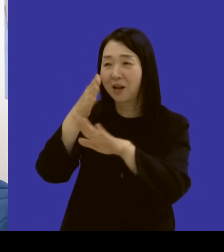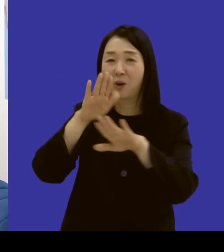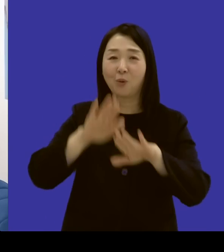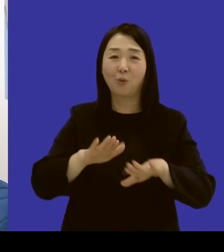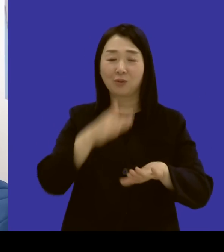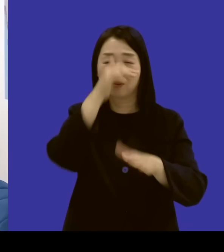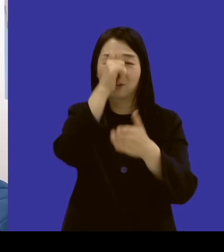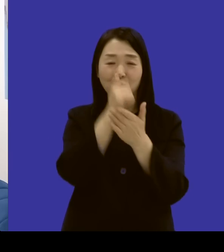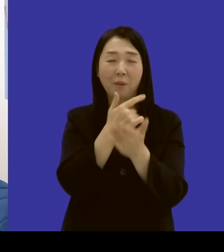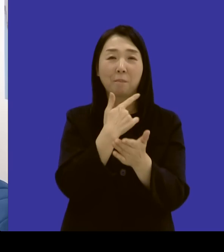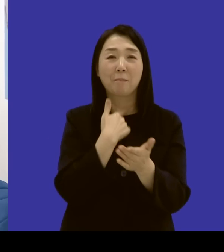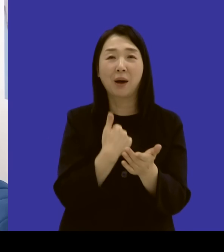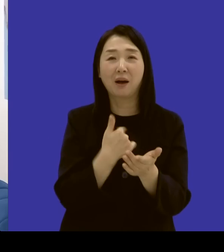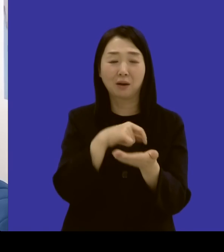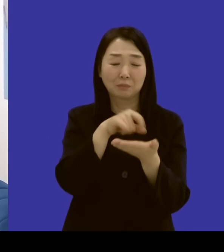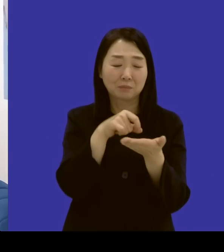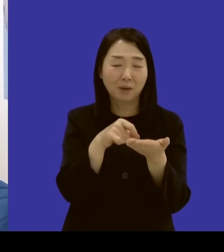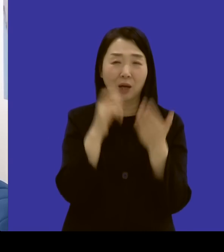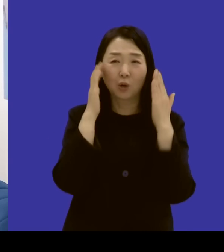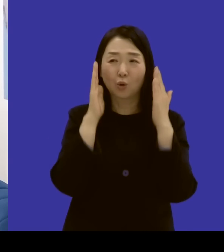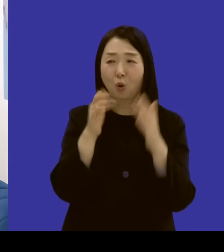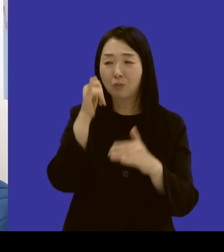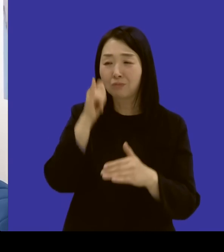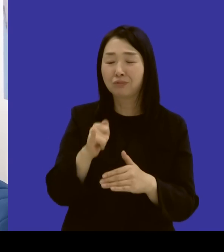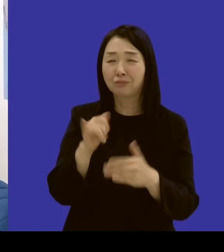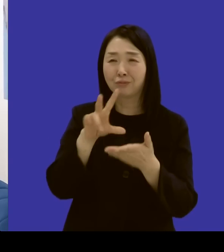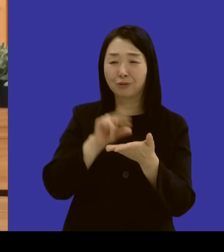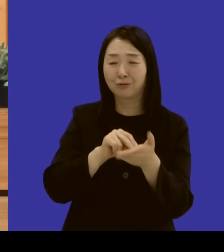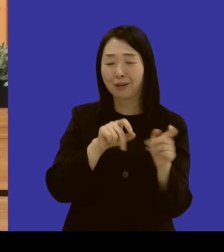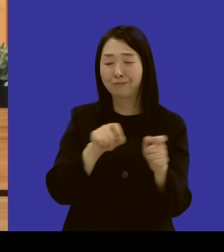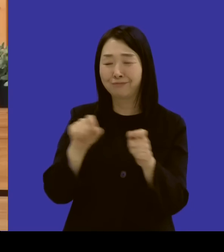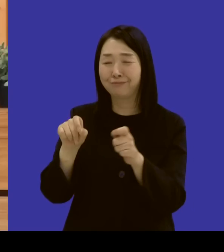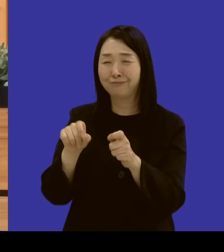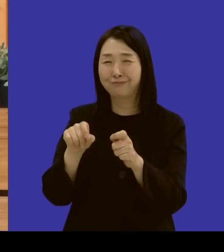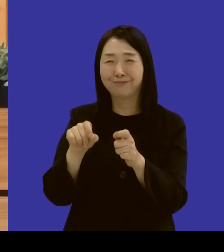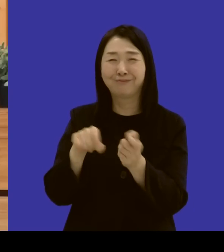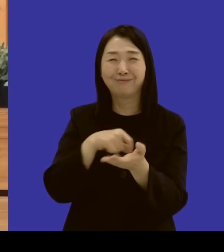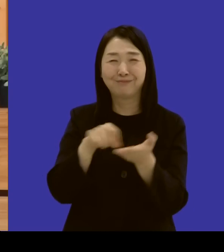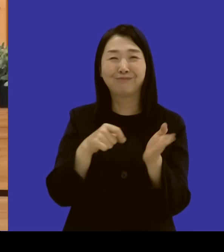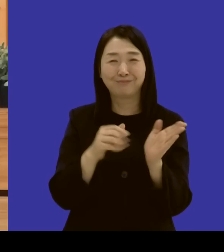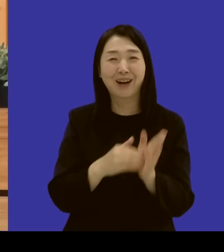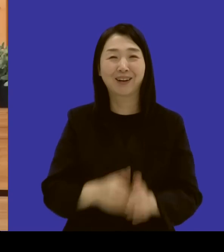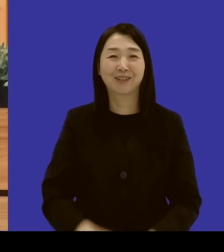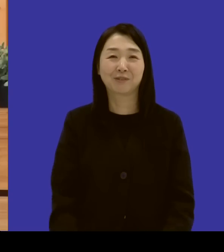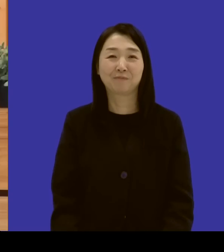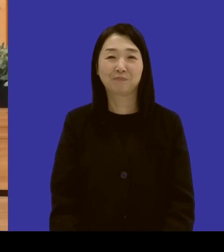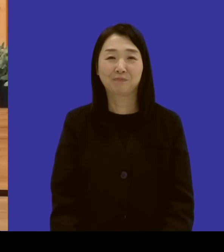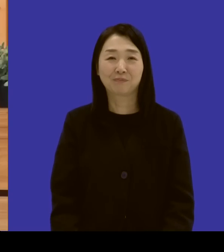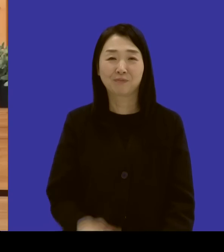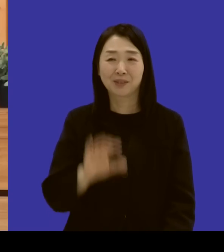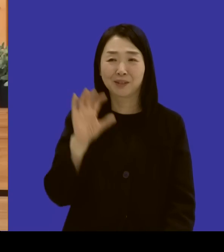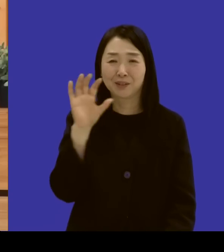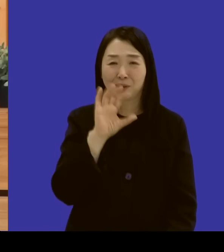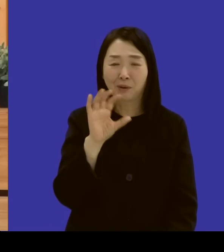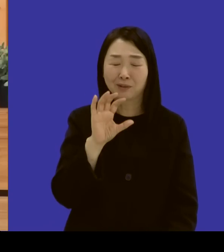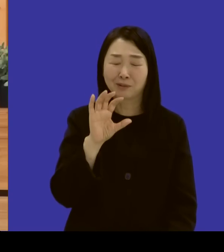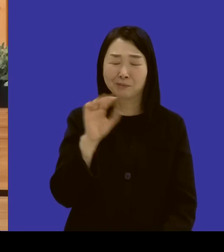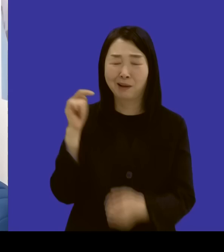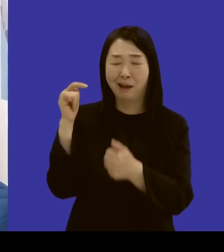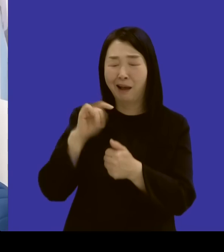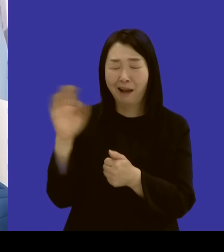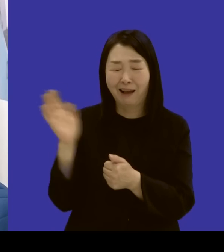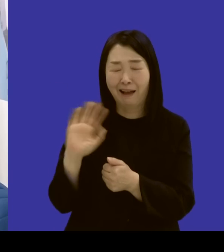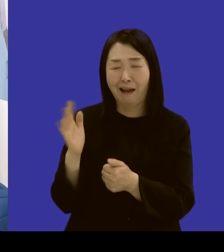이런 죄를 저질렀습니다. 공부를 안 했어요. 숙제를 미뤘어요. 뭐 연습하라는 만큼 안